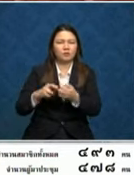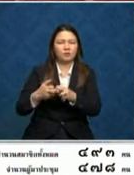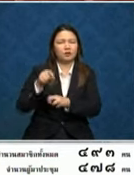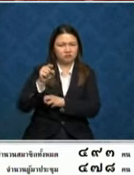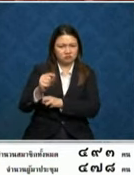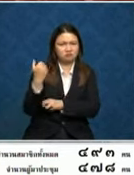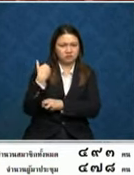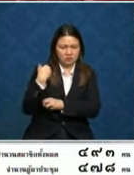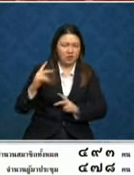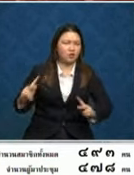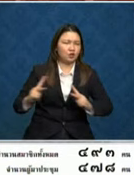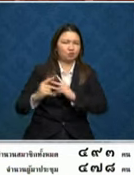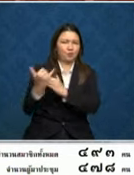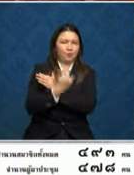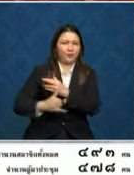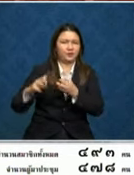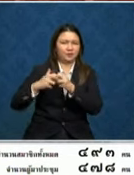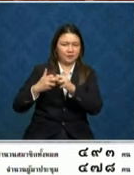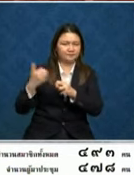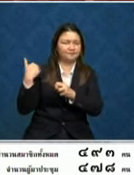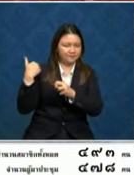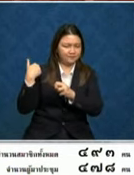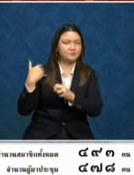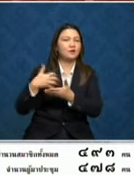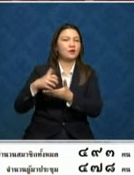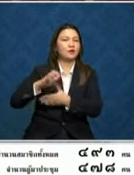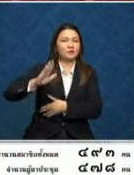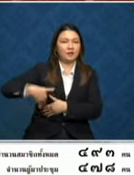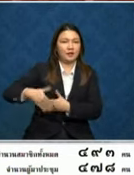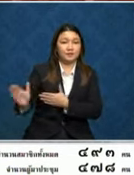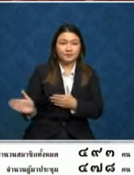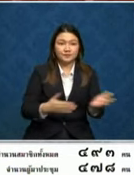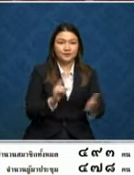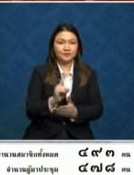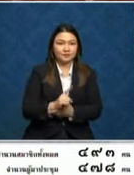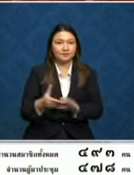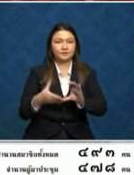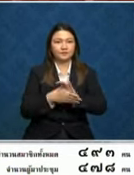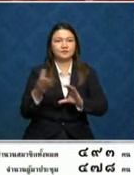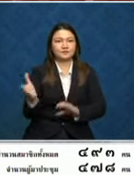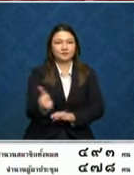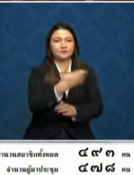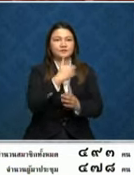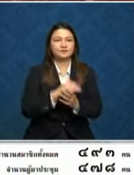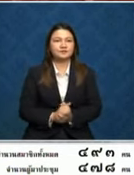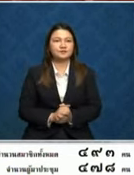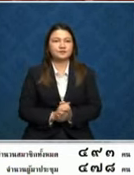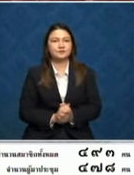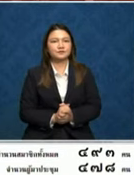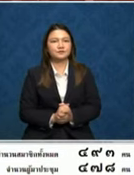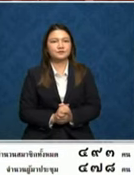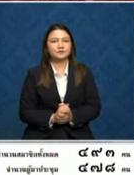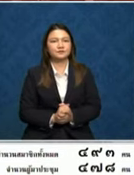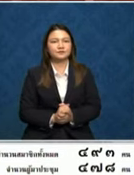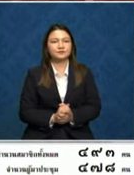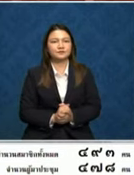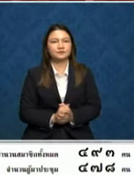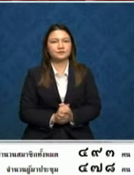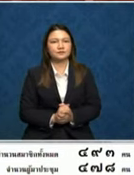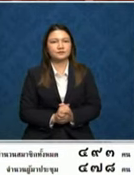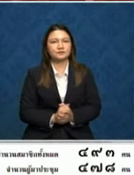บประมาณของกระทรวงการต่างประเทศต่อไปนะคะดิฉันขอสไลด์ถัดไปได้เลยค่ะ ในการอภิปรายงบประมาณนะคะของดิ